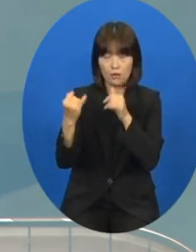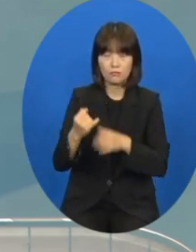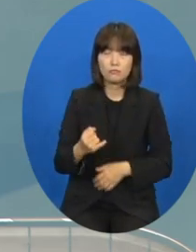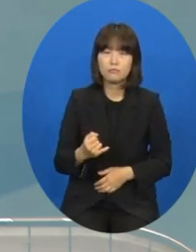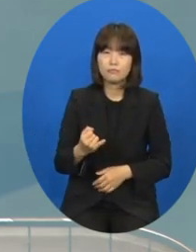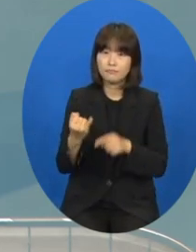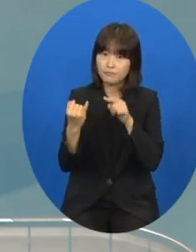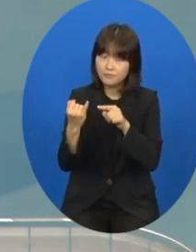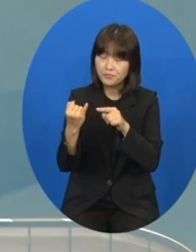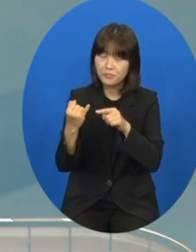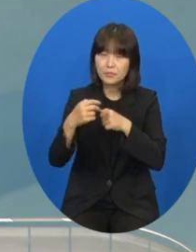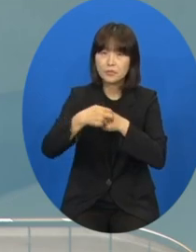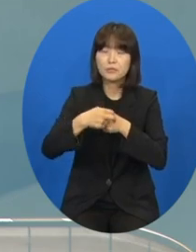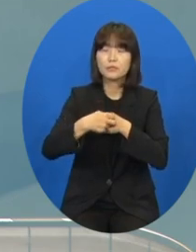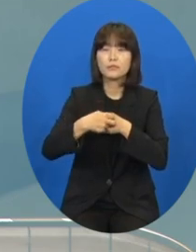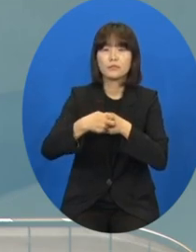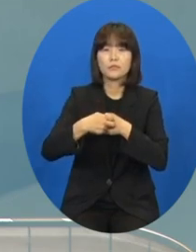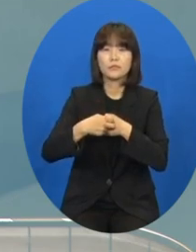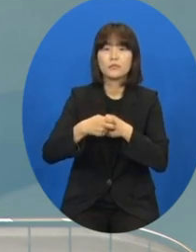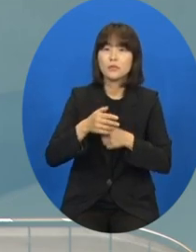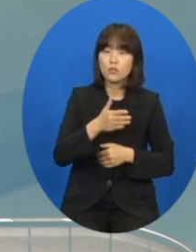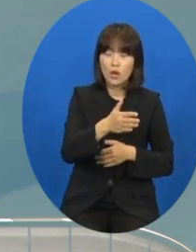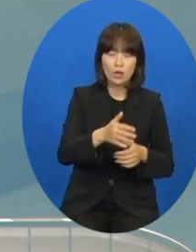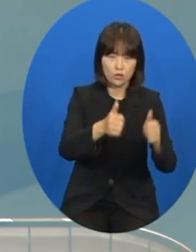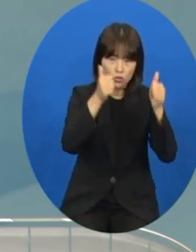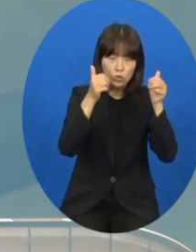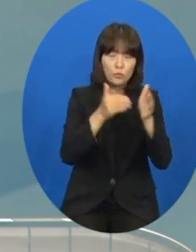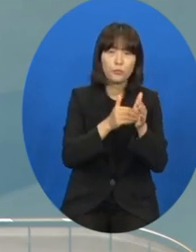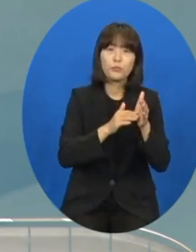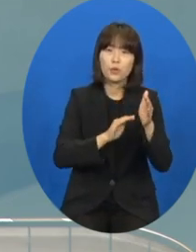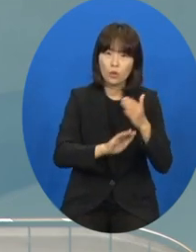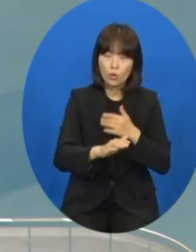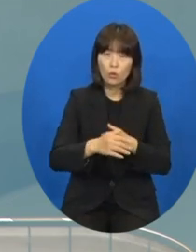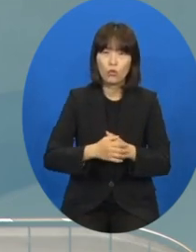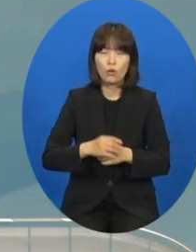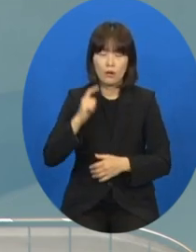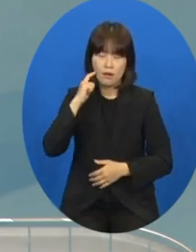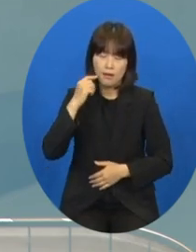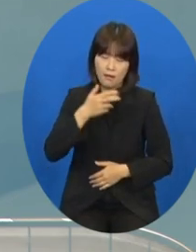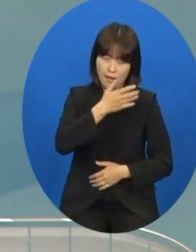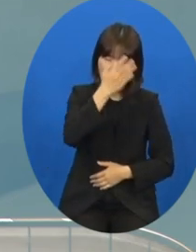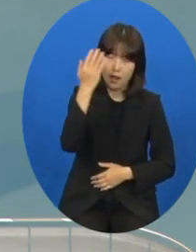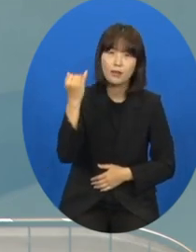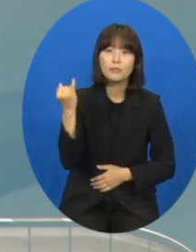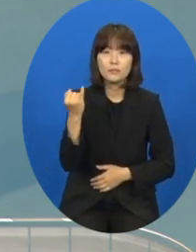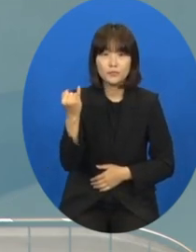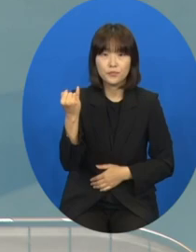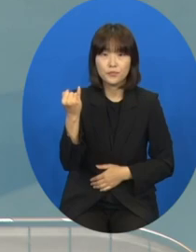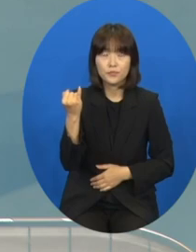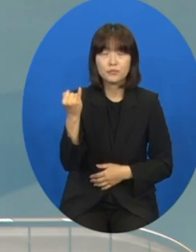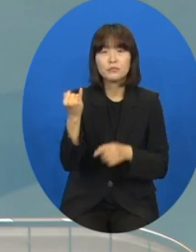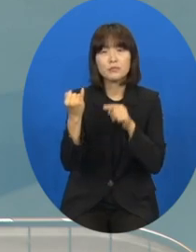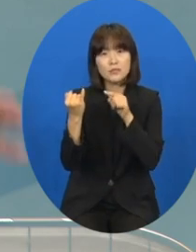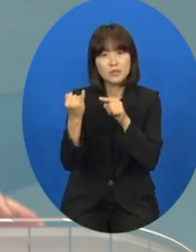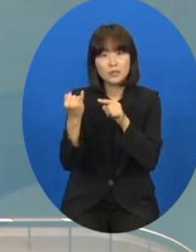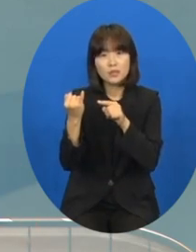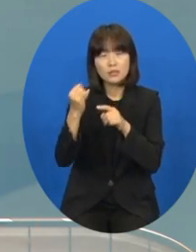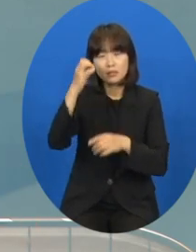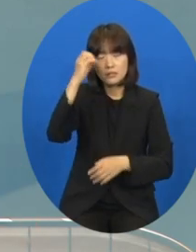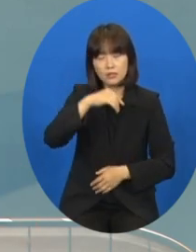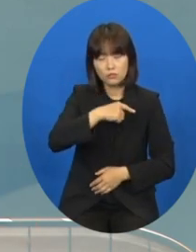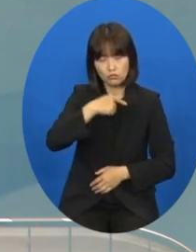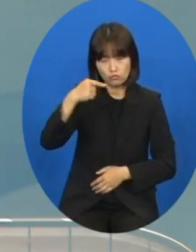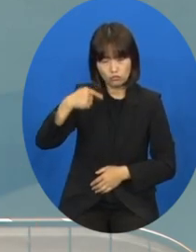의사예요. 의과대학을 졸업하고 참 아름다운 처녀였는데 그는 그냥 중국